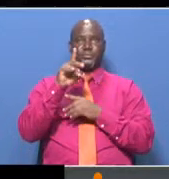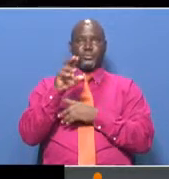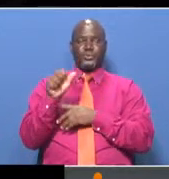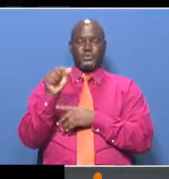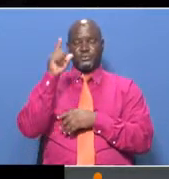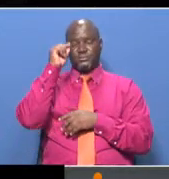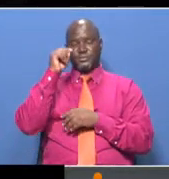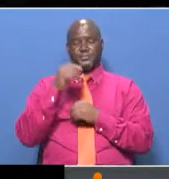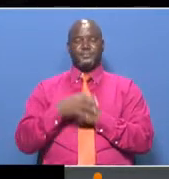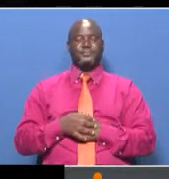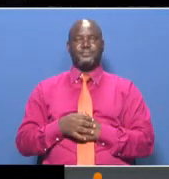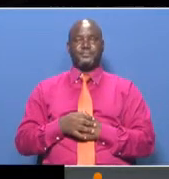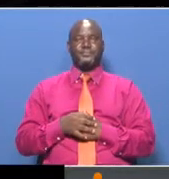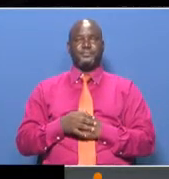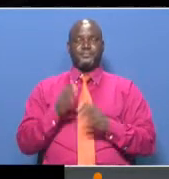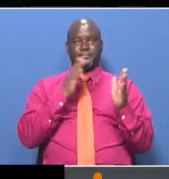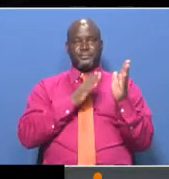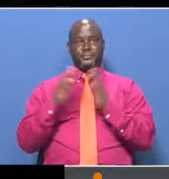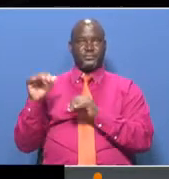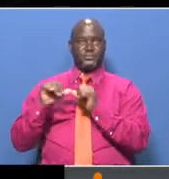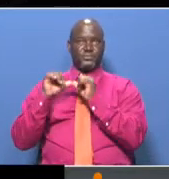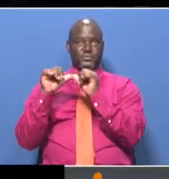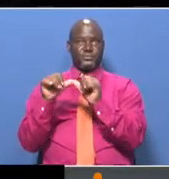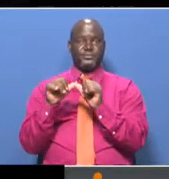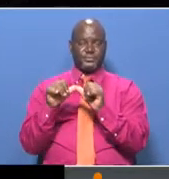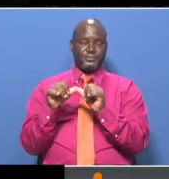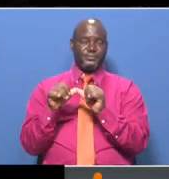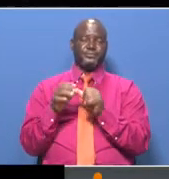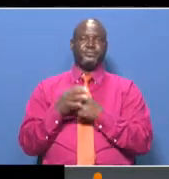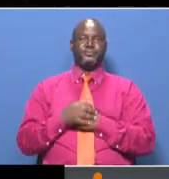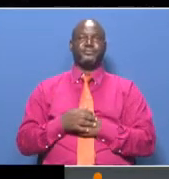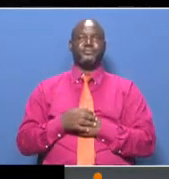atujuze kuhusiana na matayarisho yanayoendelea katika kaunti hiyo. Basi kama unanipata